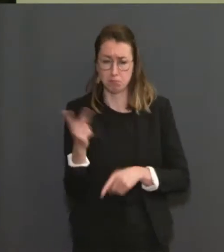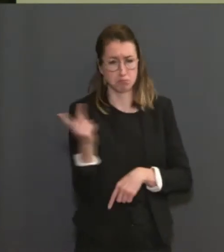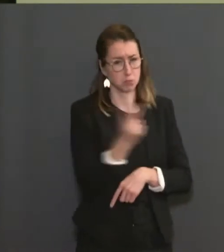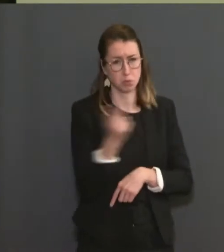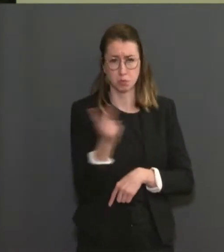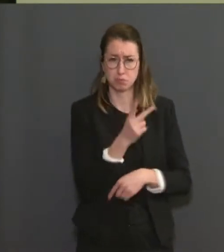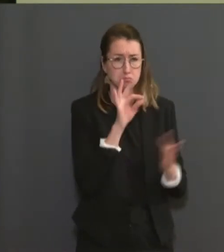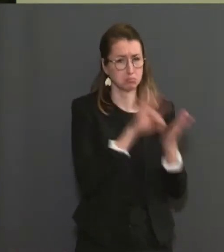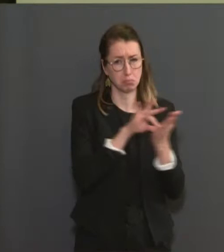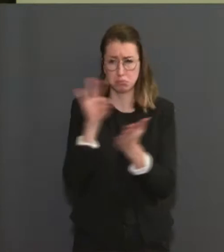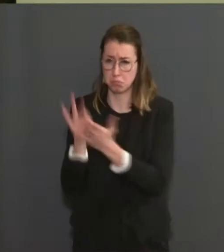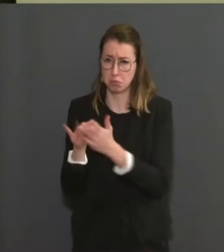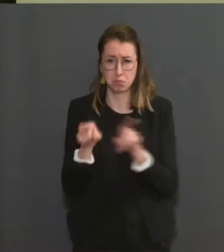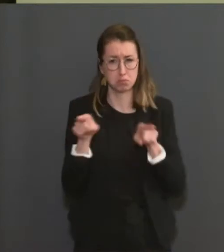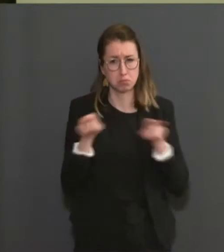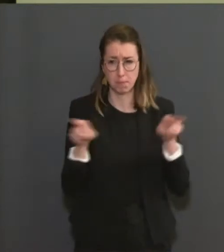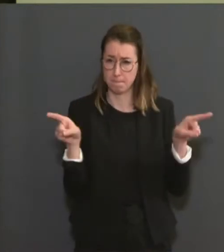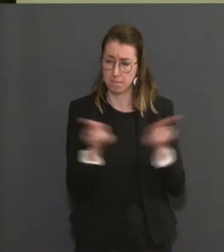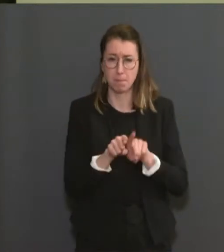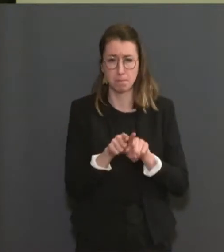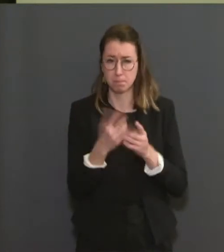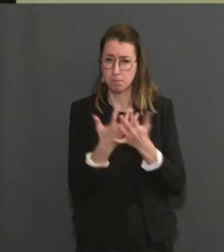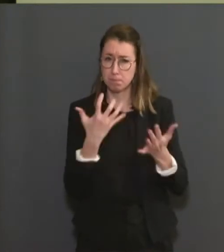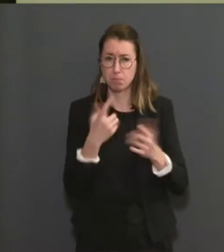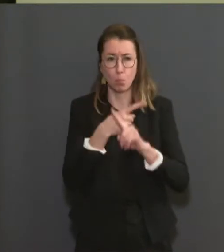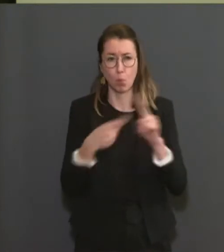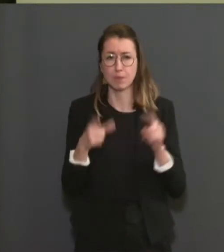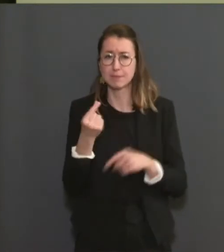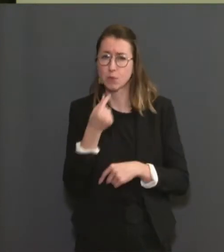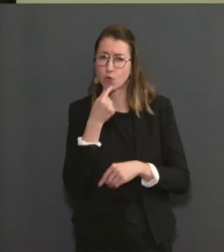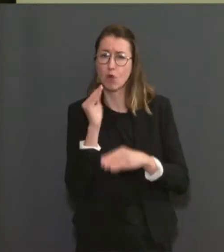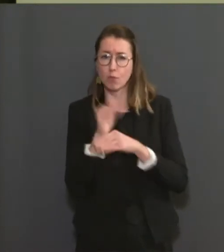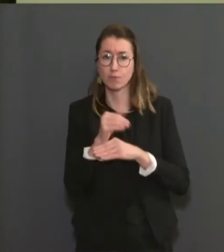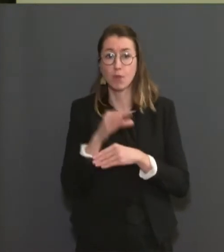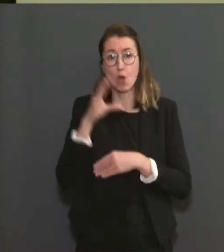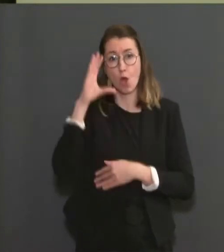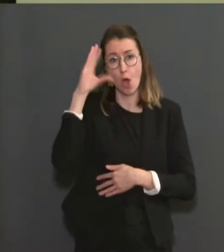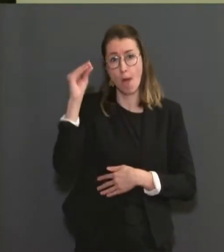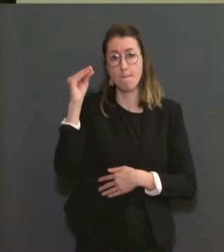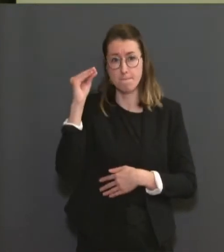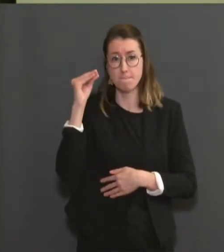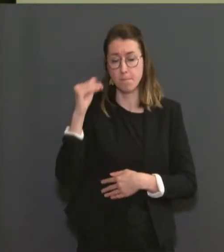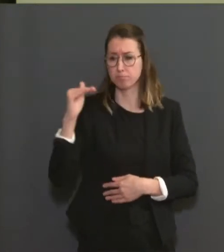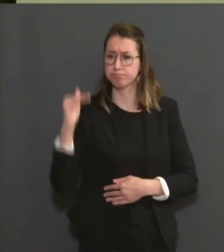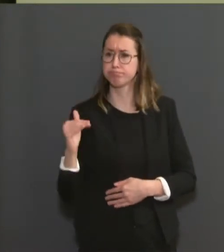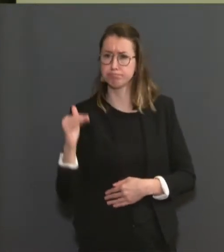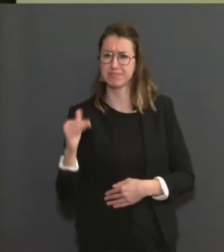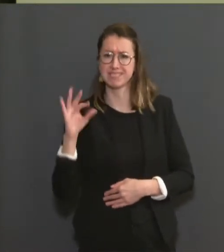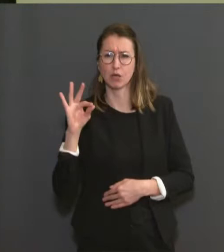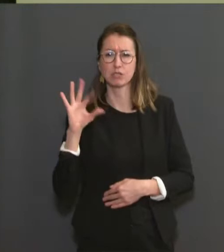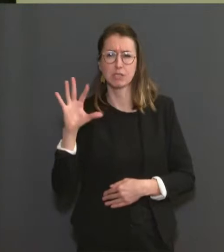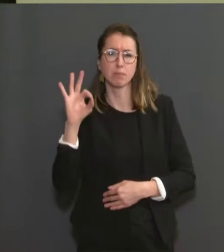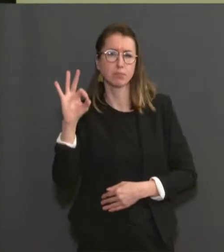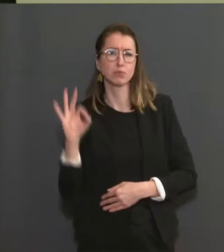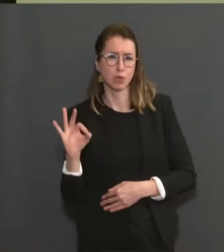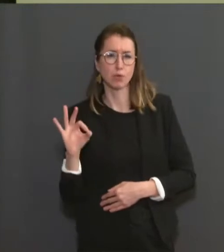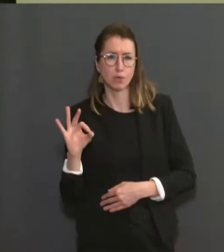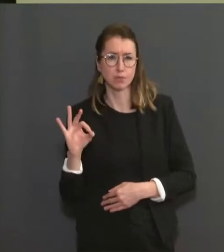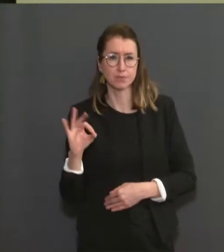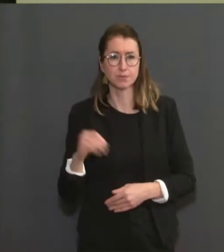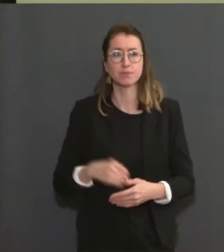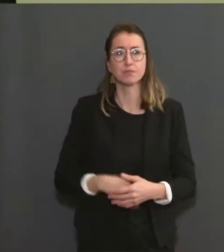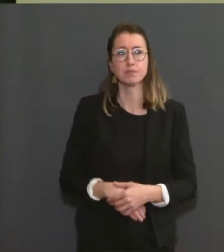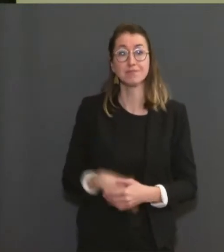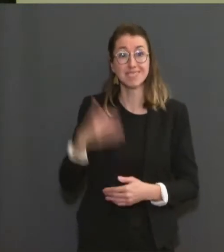a un peu plus d'hommes, pratiquement 55%. On sait que les hommes, pour des raisons génétiques, sont plus atteints que les